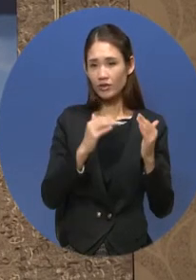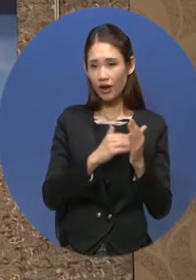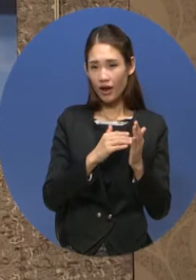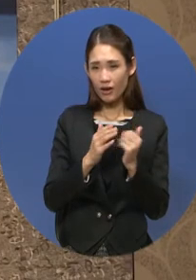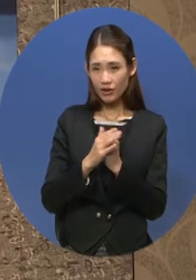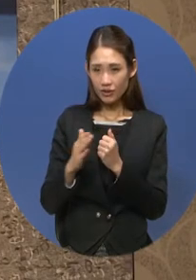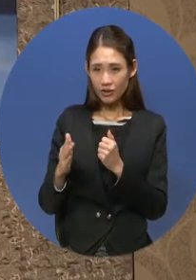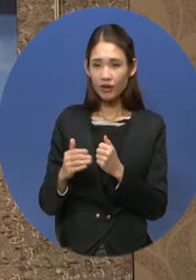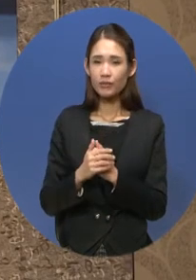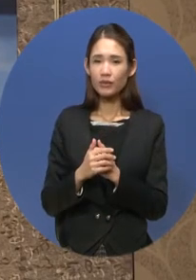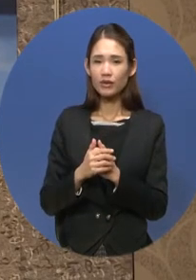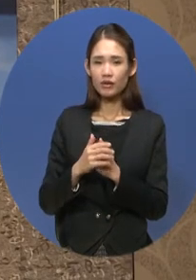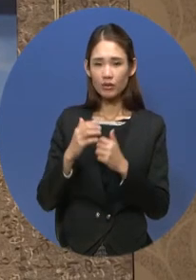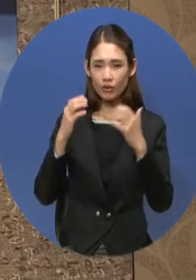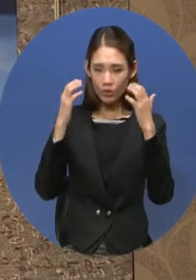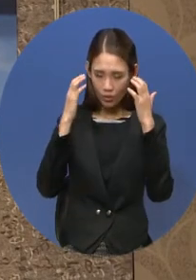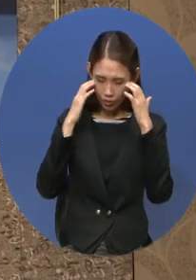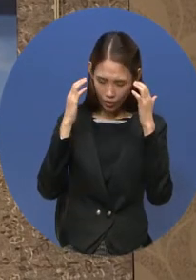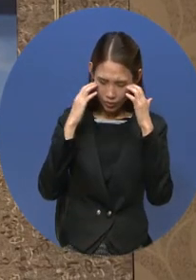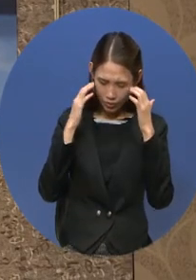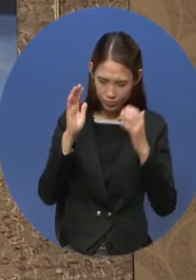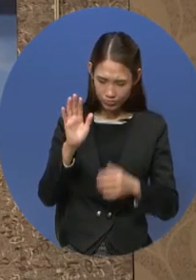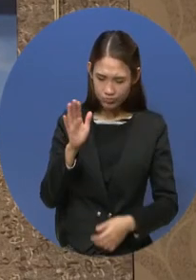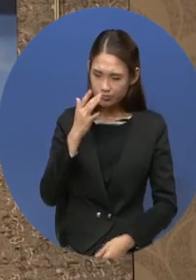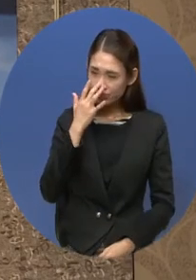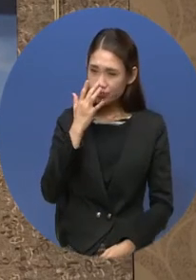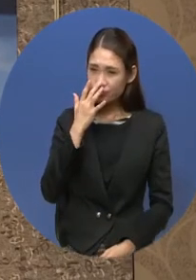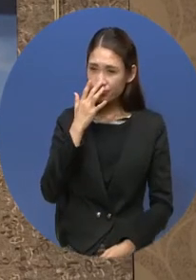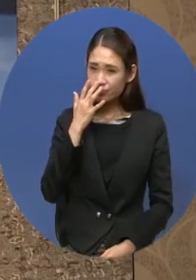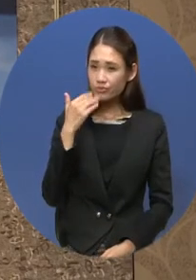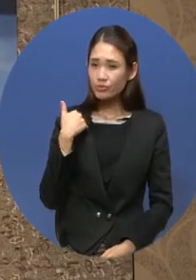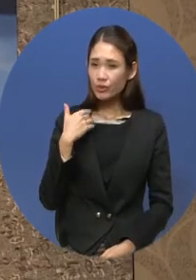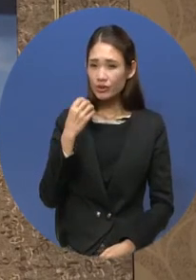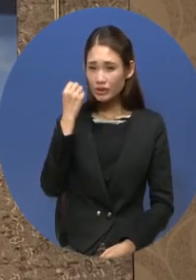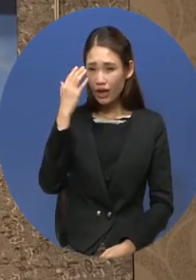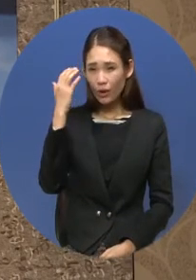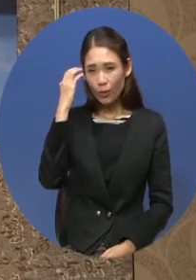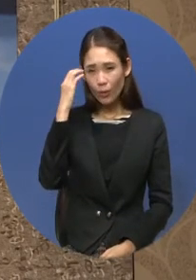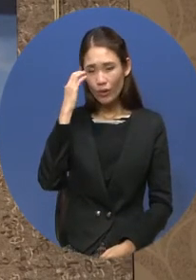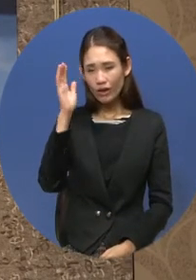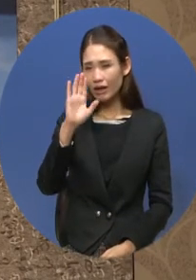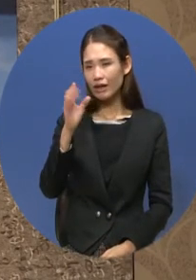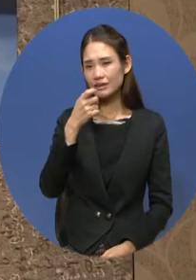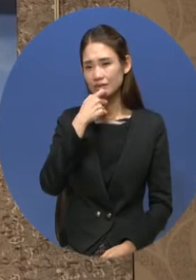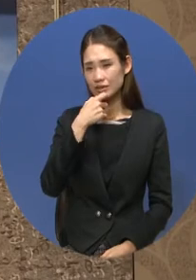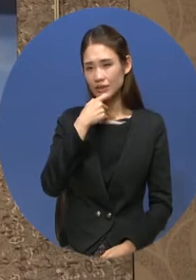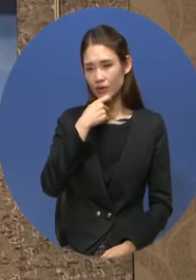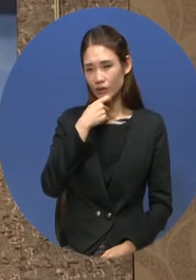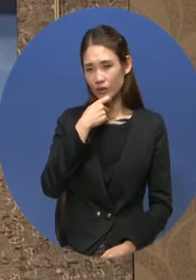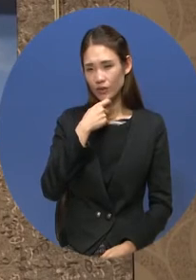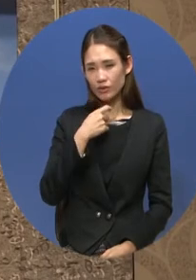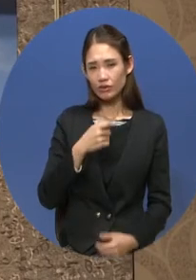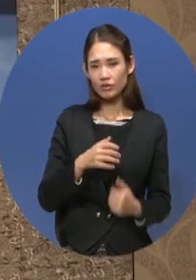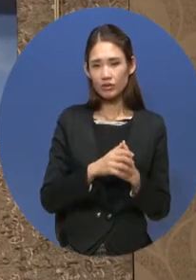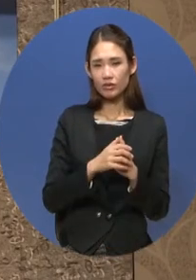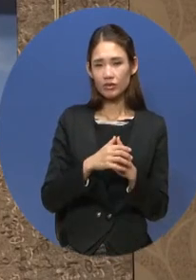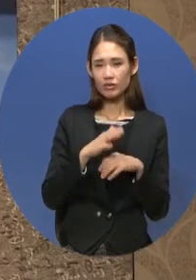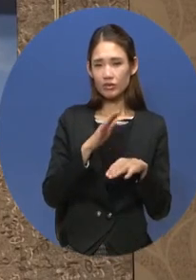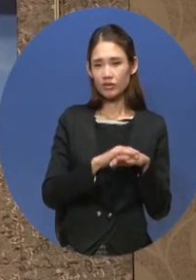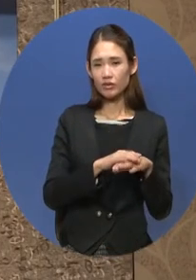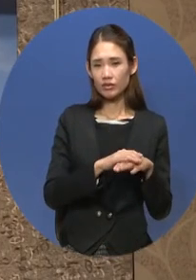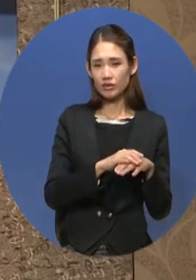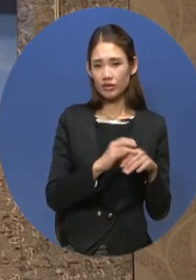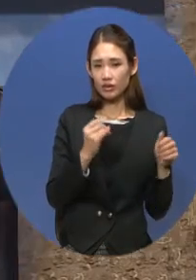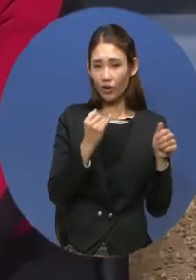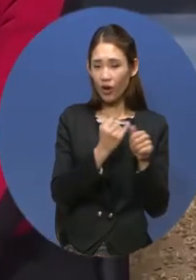때문에 고생이라는 걸 모르잖아요. 네. 그렇기 때문에 새로운 고생을 하고 싶지 않은 거예요. 우리가 우리 손자의 아나운서